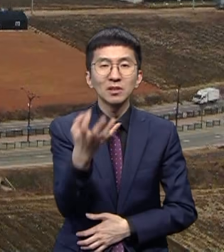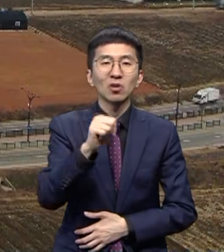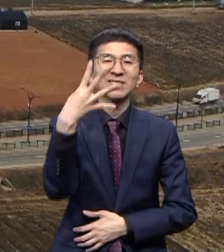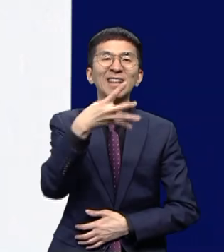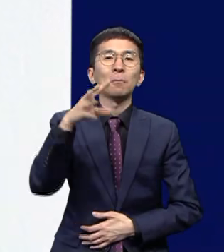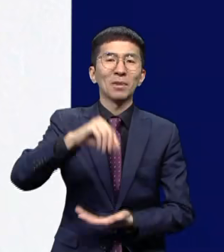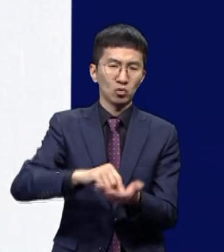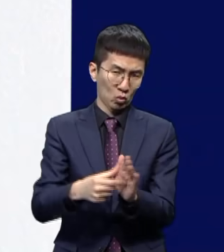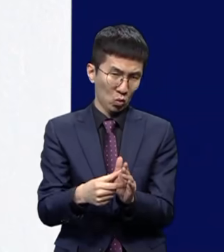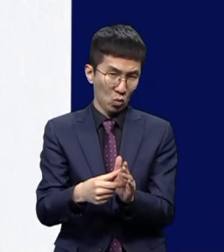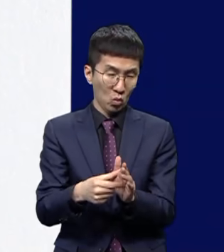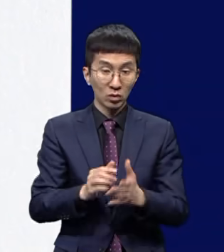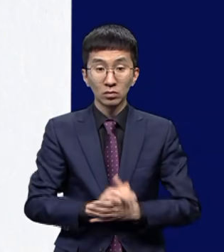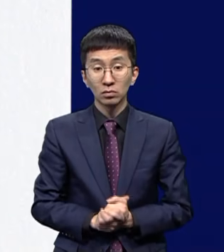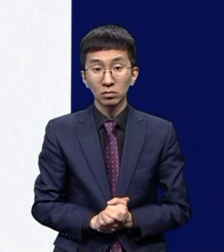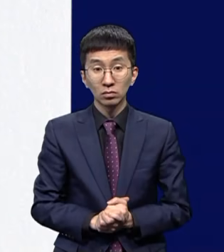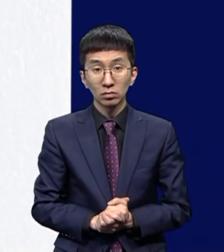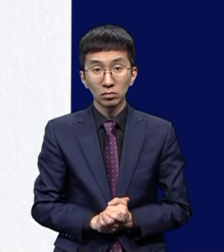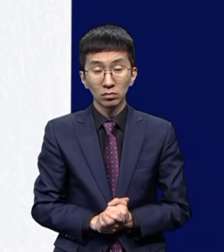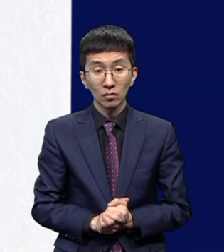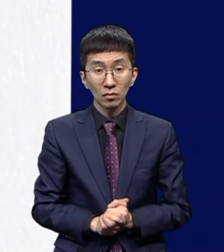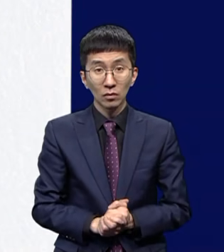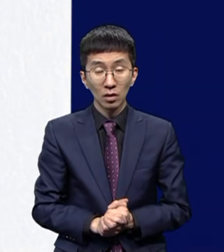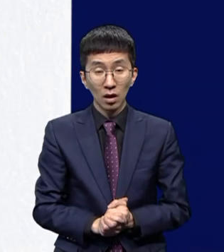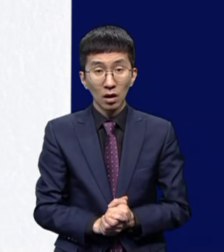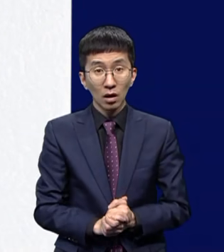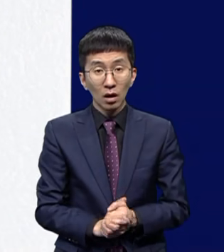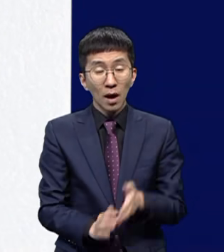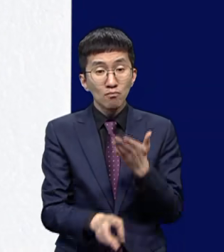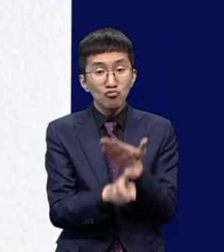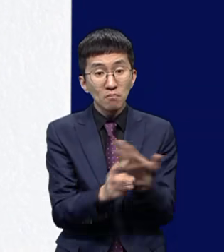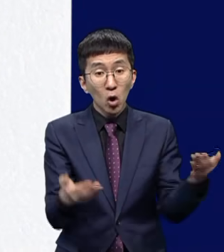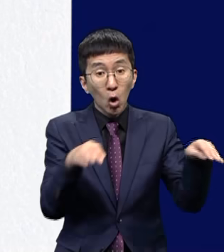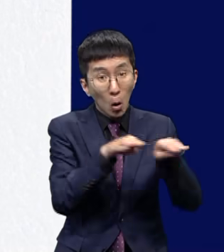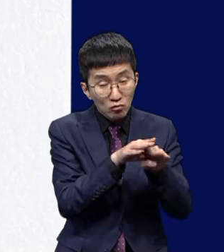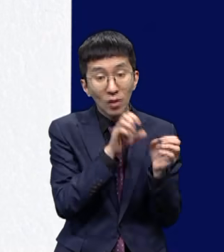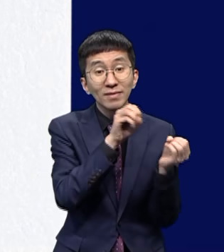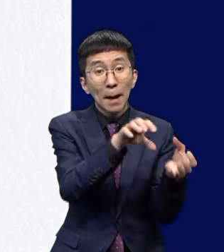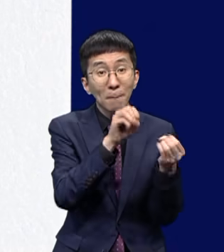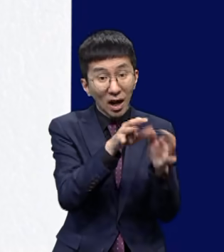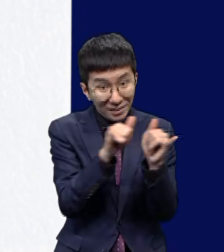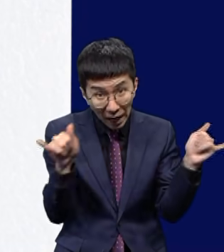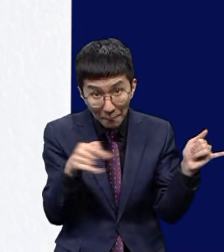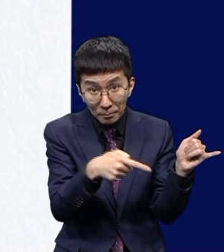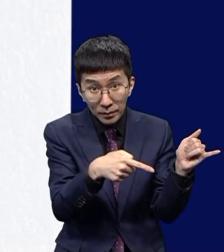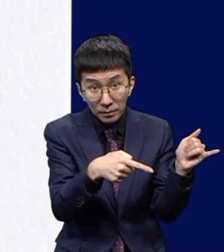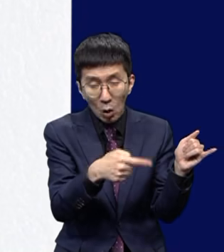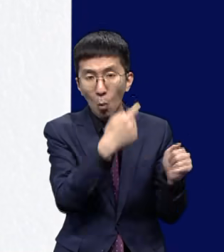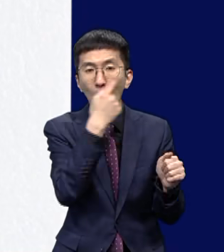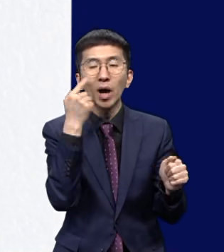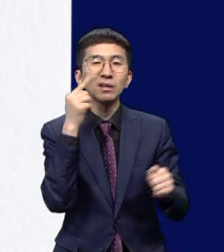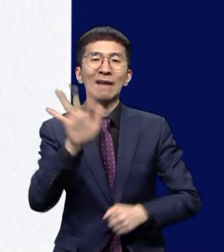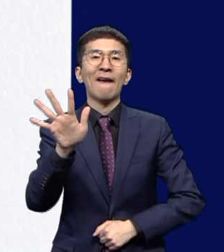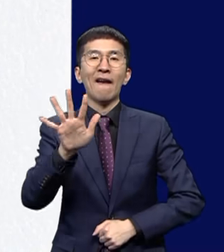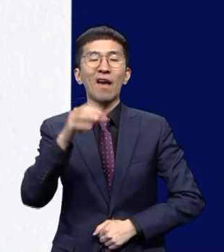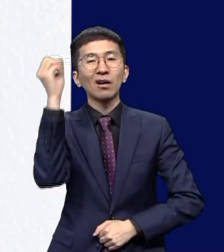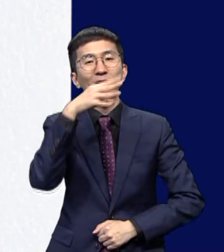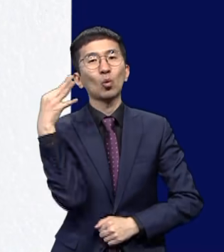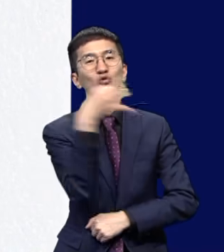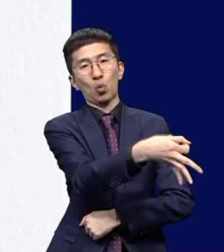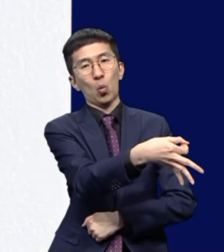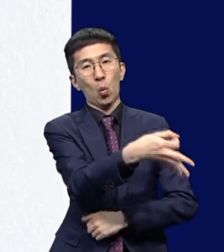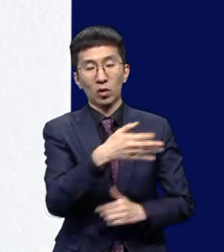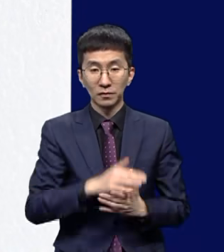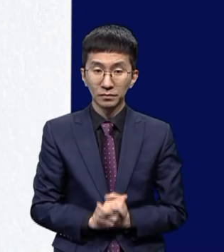새나갔습니다. 보상 대상이 아닌 무허가 건축물에서 택배업을 하고 있는 사람에게 제대로 확인하지 않고 영업 보상금을